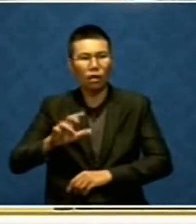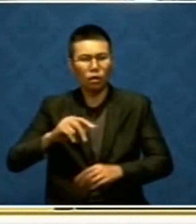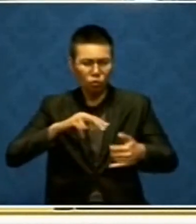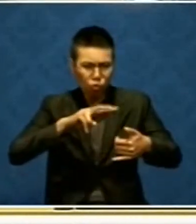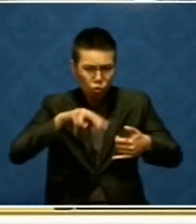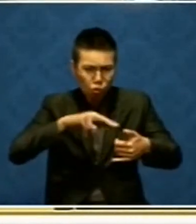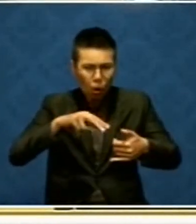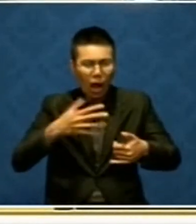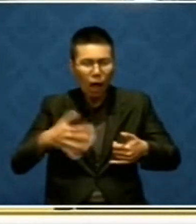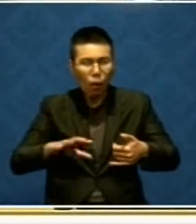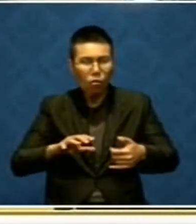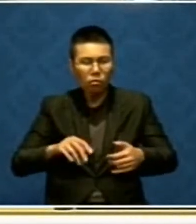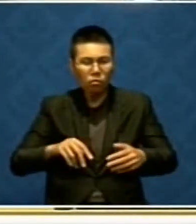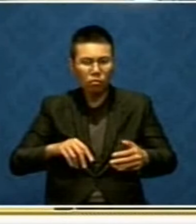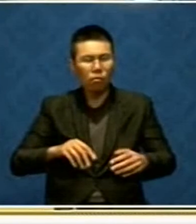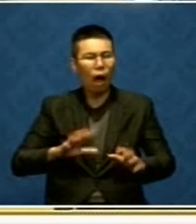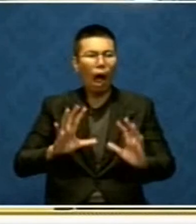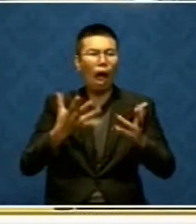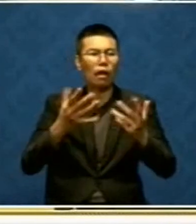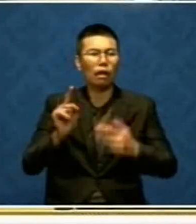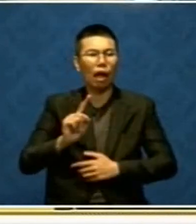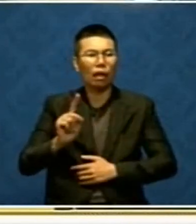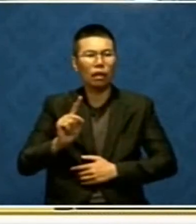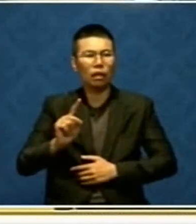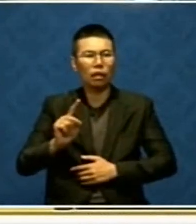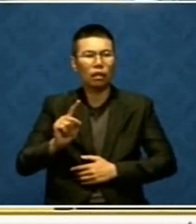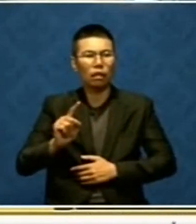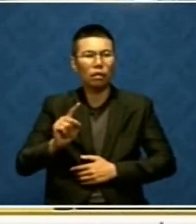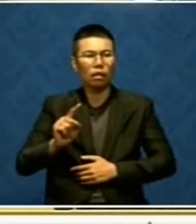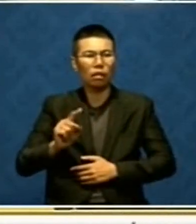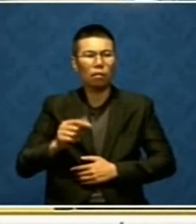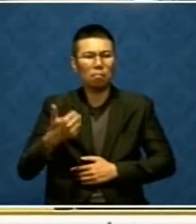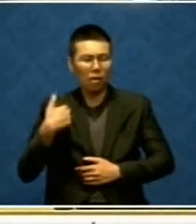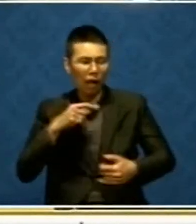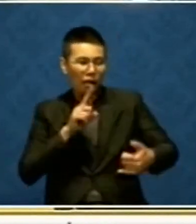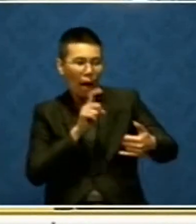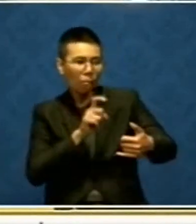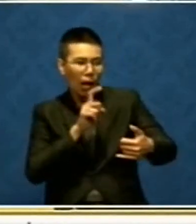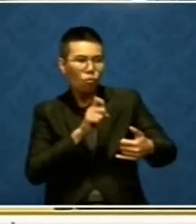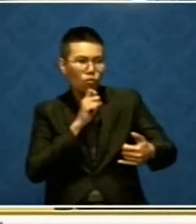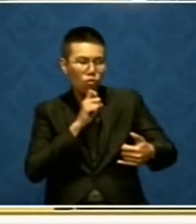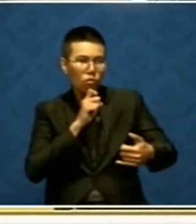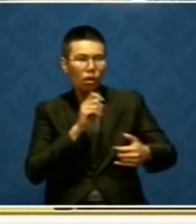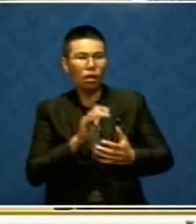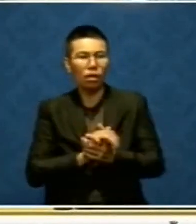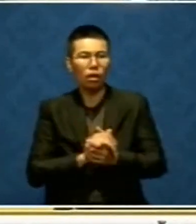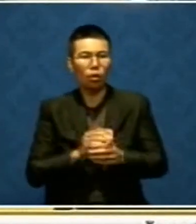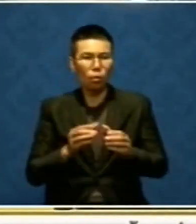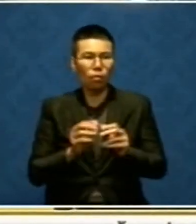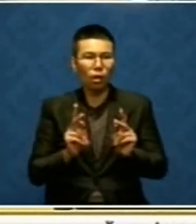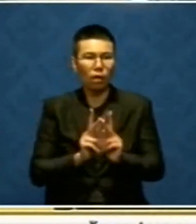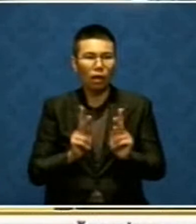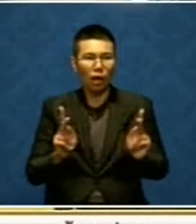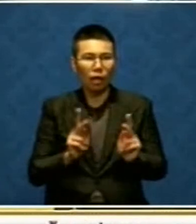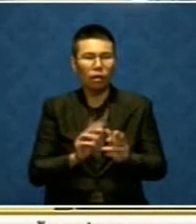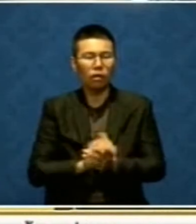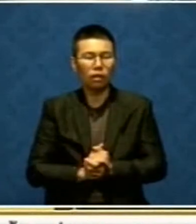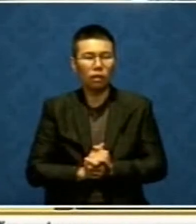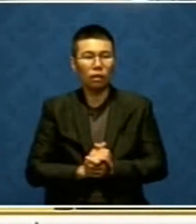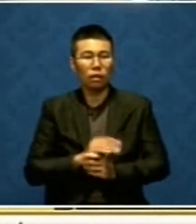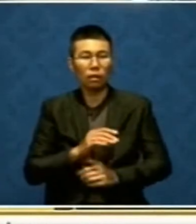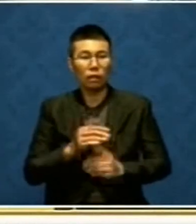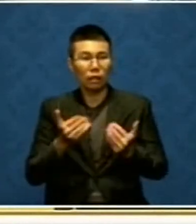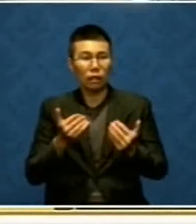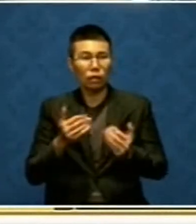วจแล้วหายได้ยังไงท่านยังบอกว่าเขาตรวจสอบสวนอยู่เลยและกรรมการเนี่ยสอบสวนมาถ้ายังไม่มีผลเนี่ยคือนี่